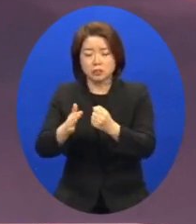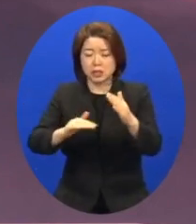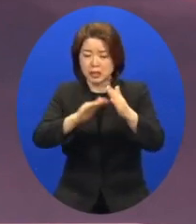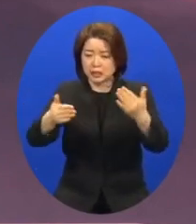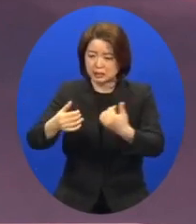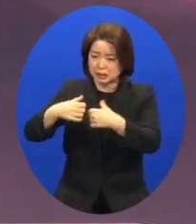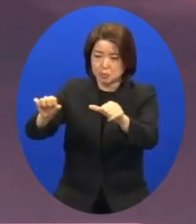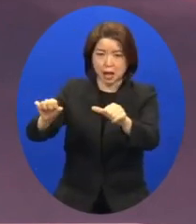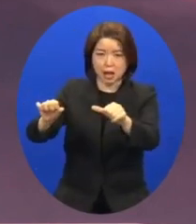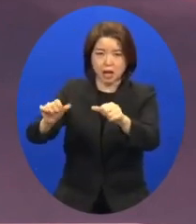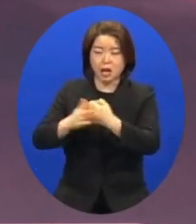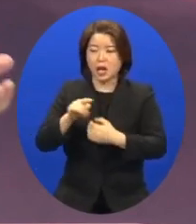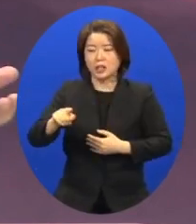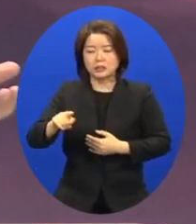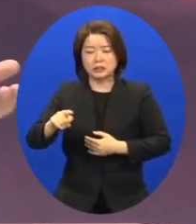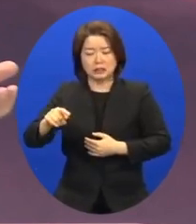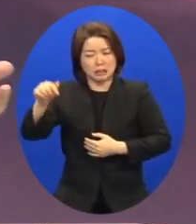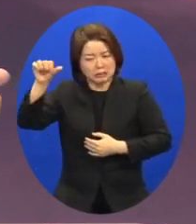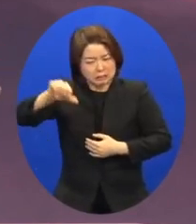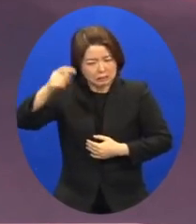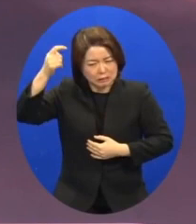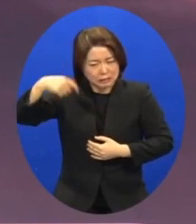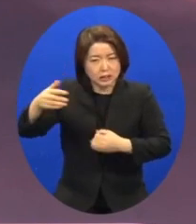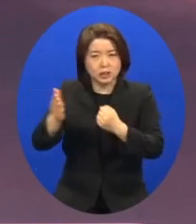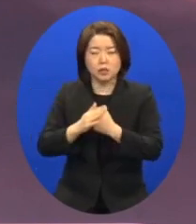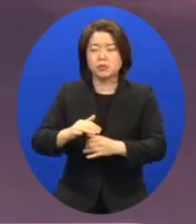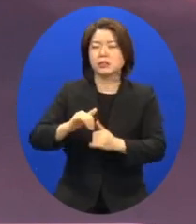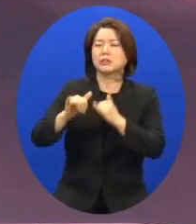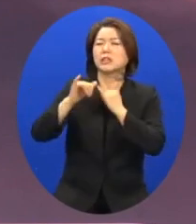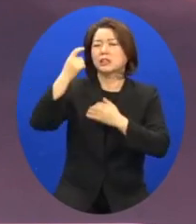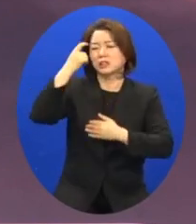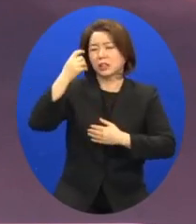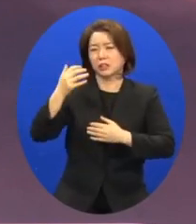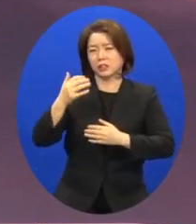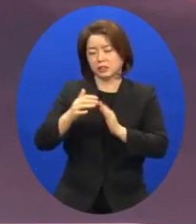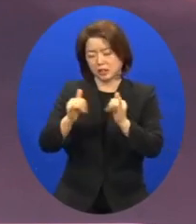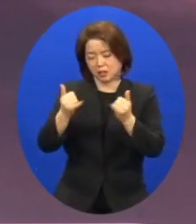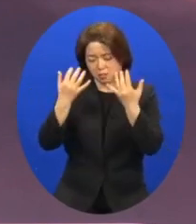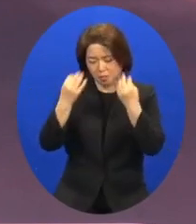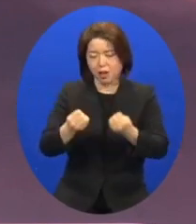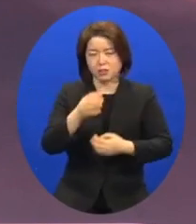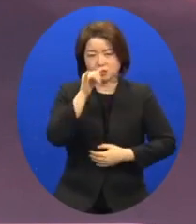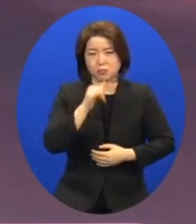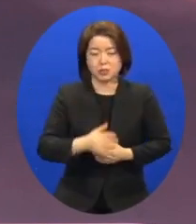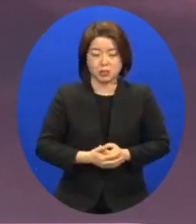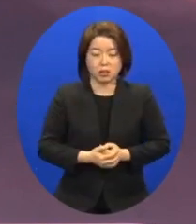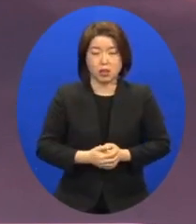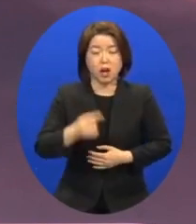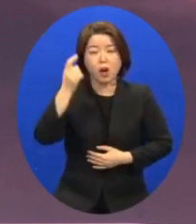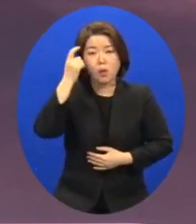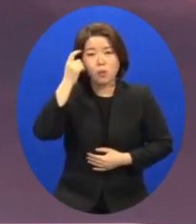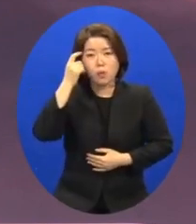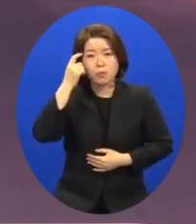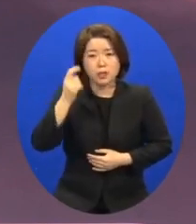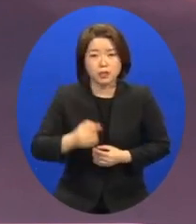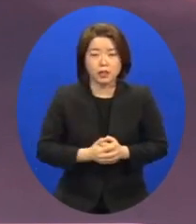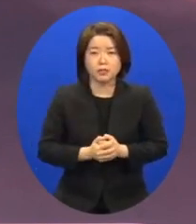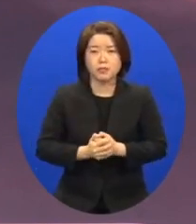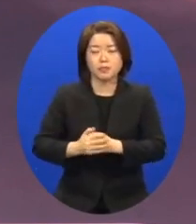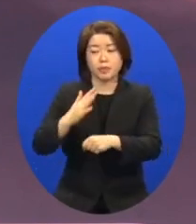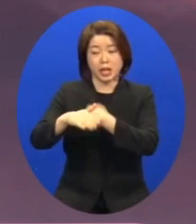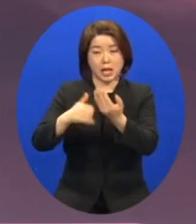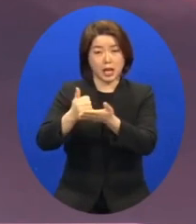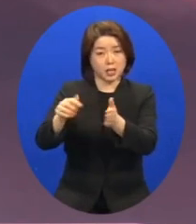그 열등감 때문에 자살을 생각하는 사람이 너무나 많은 거예요 왜 그렇죠 하나님을